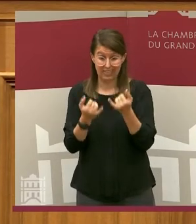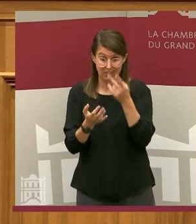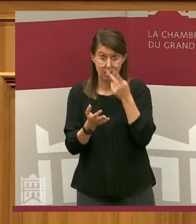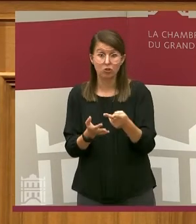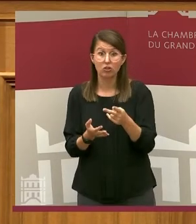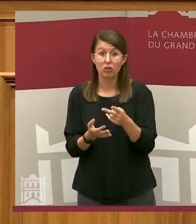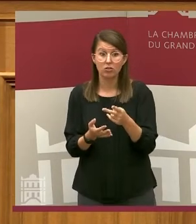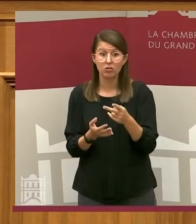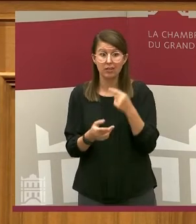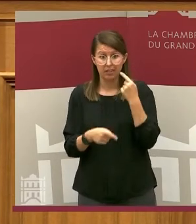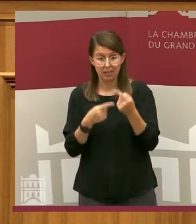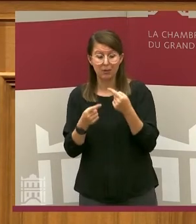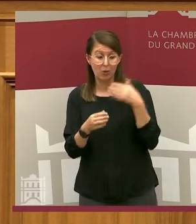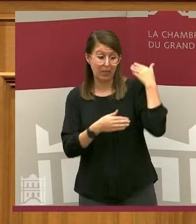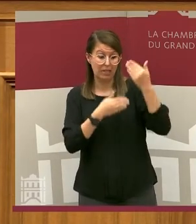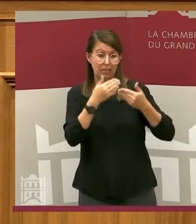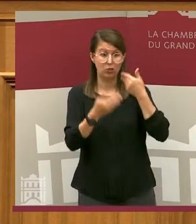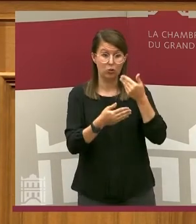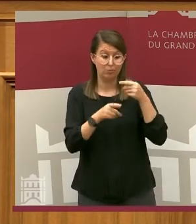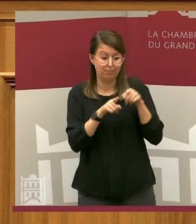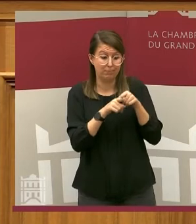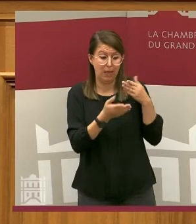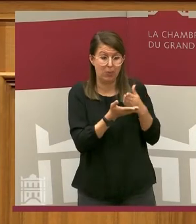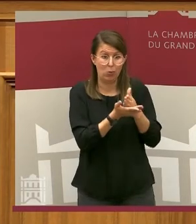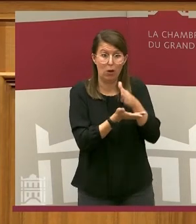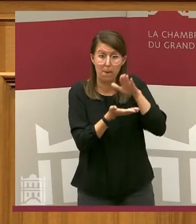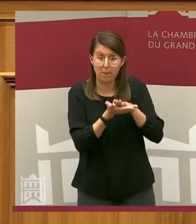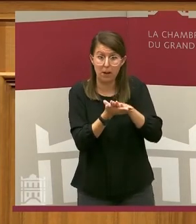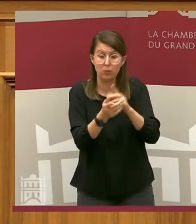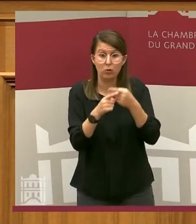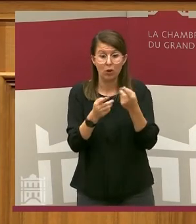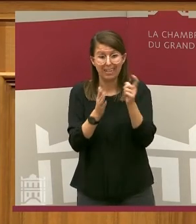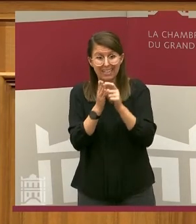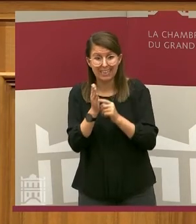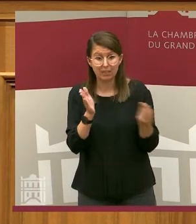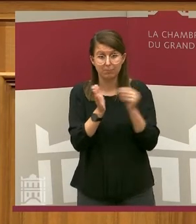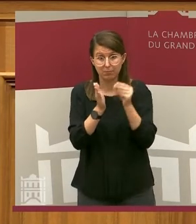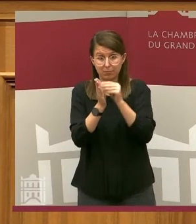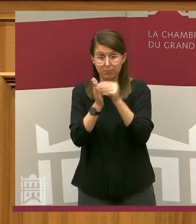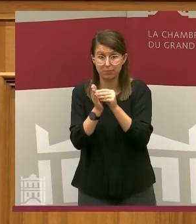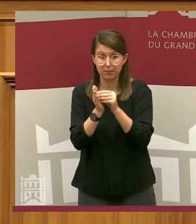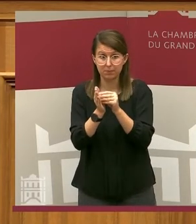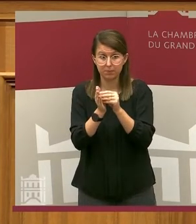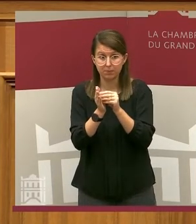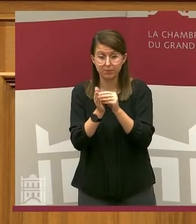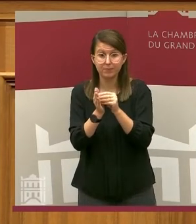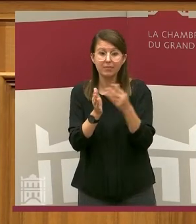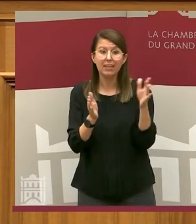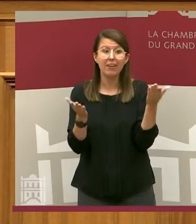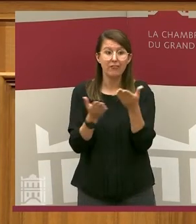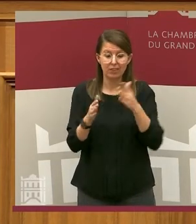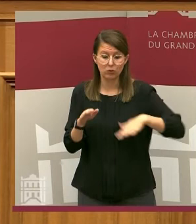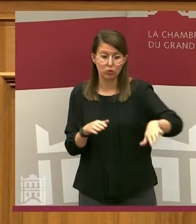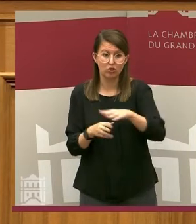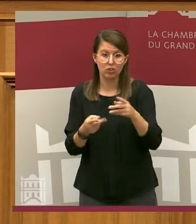aber weiter unter Tradition fest, und baut sogar Kriterien an, wie ein Equipment und Grundstück sind, und wie ein Service nicht mit dem